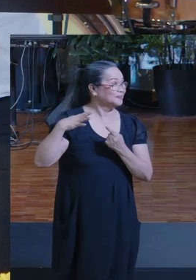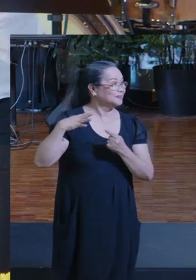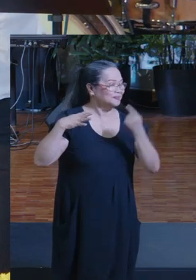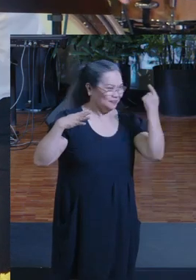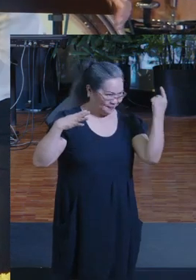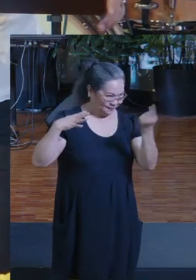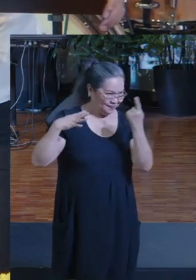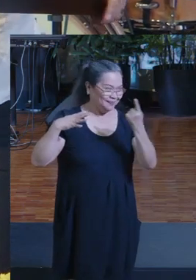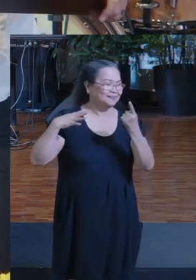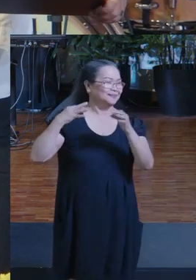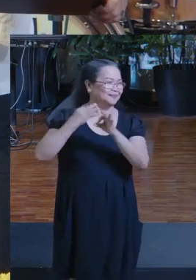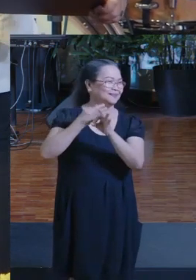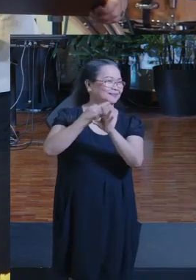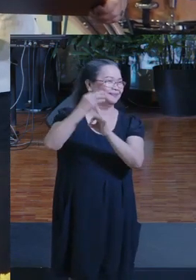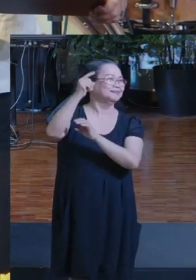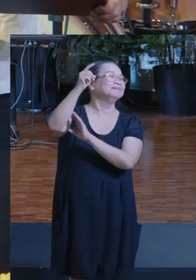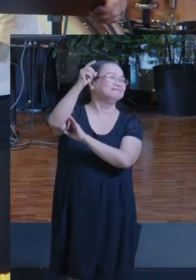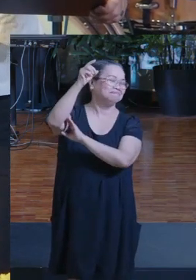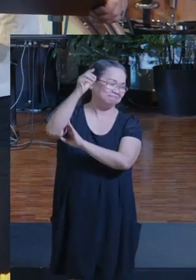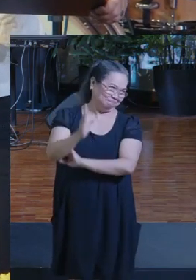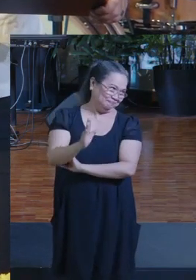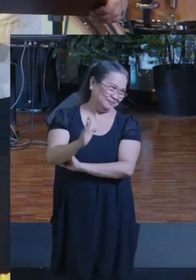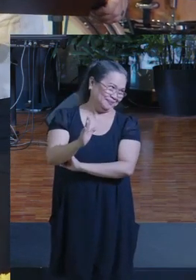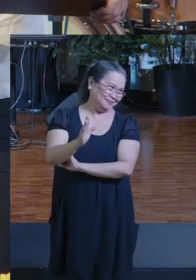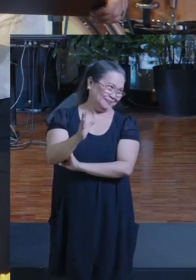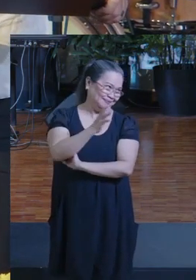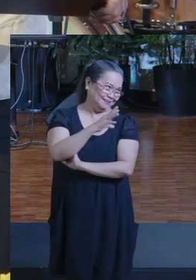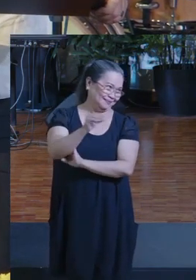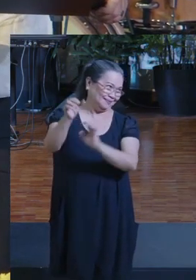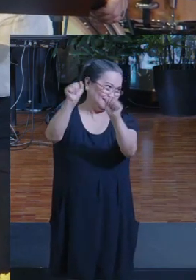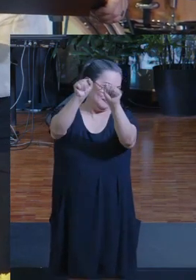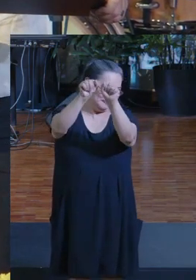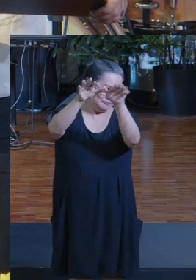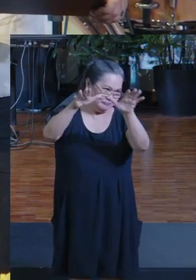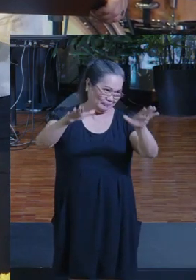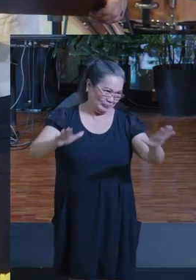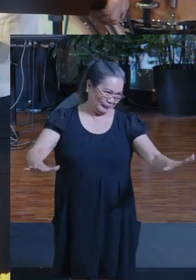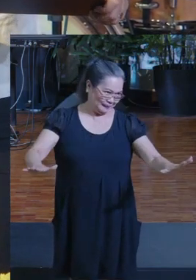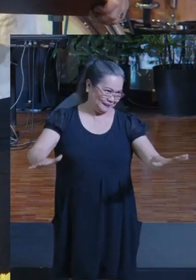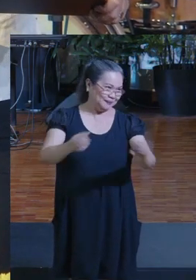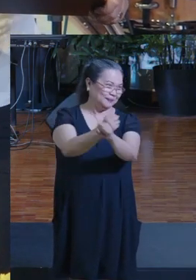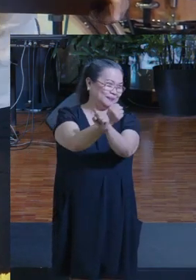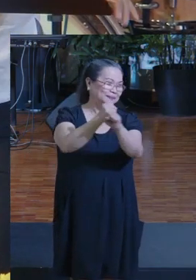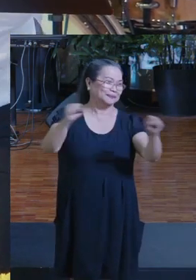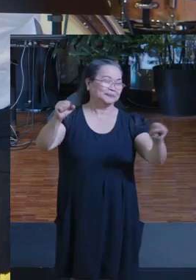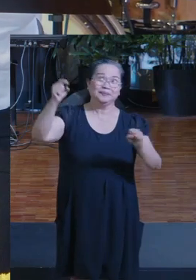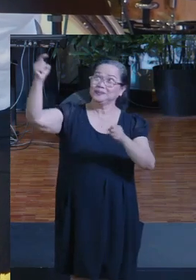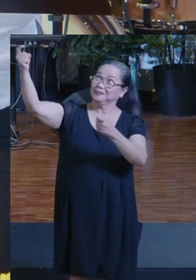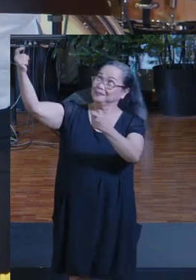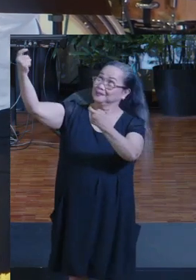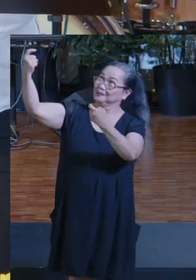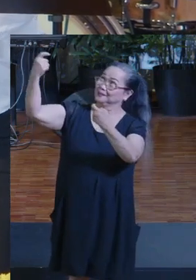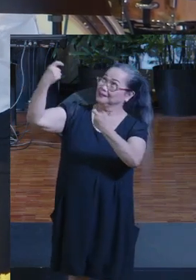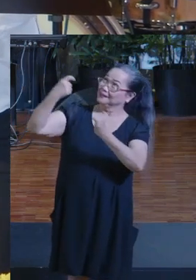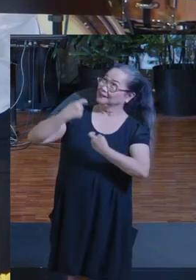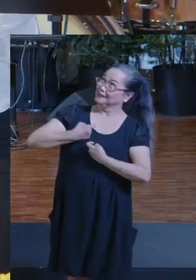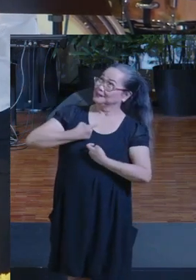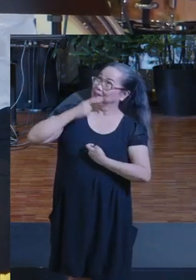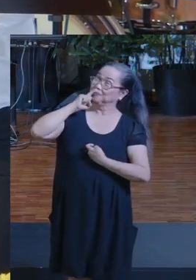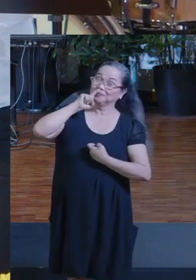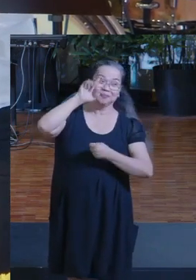Laging tapat ang ating Panginoon at ang pagpapala at kaligtasan na kanyang ipinangako ay tiyak